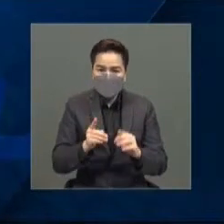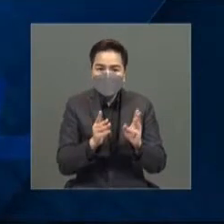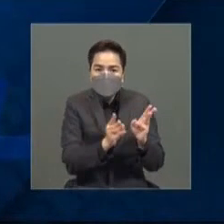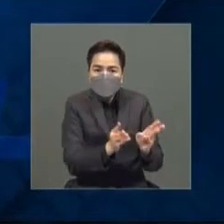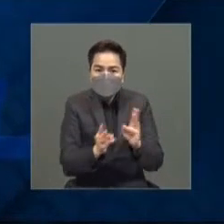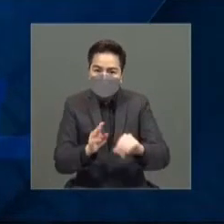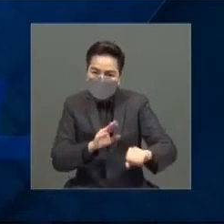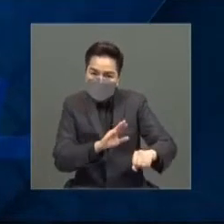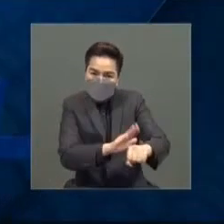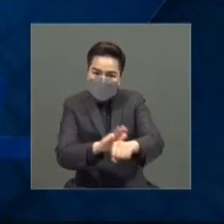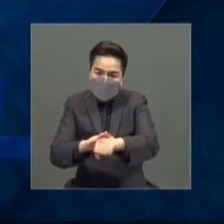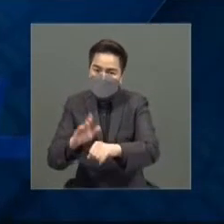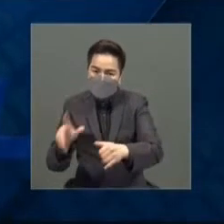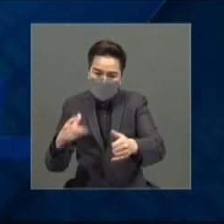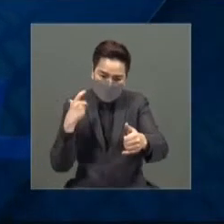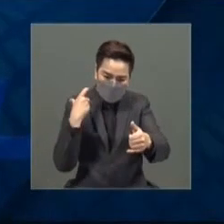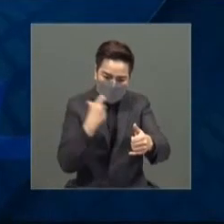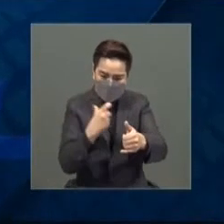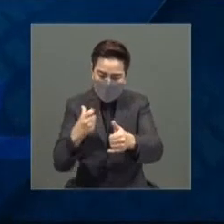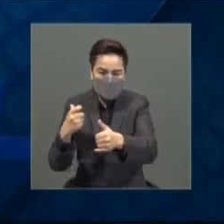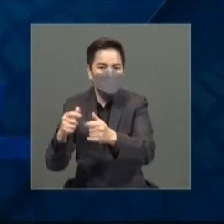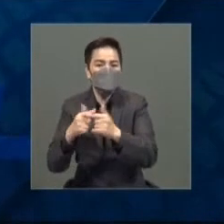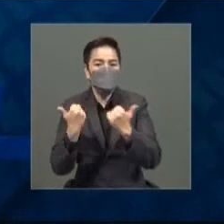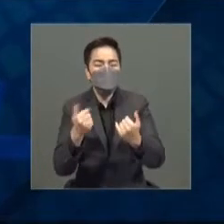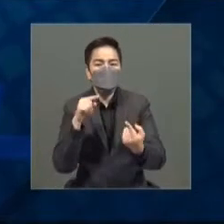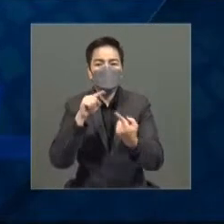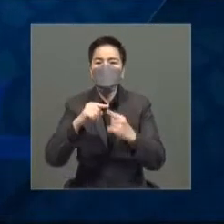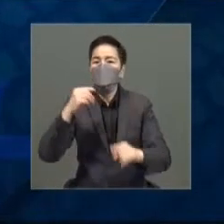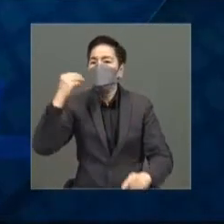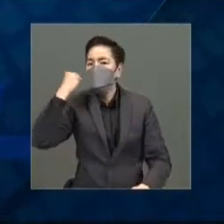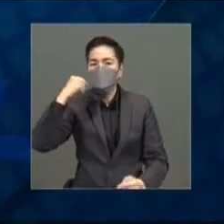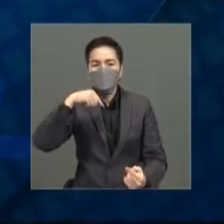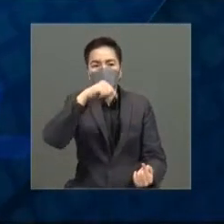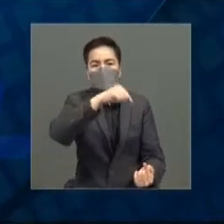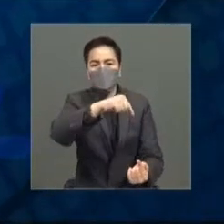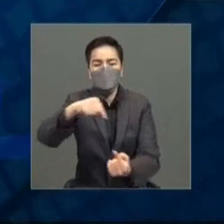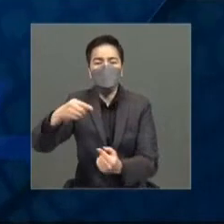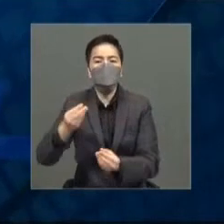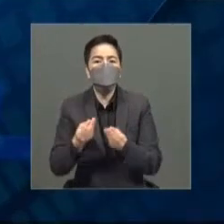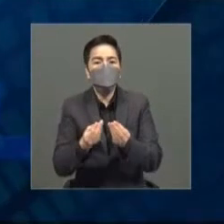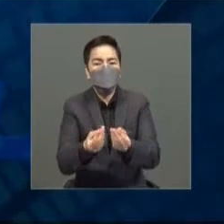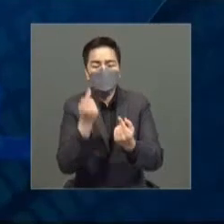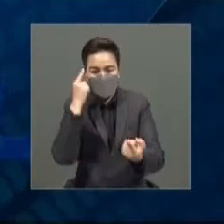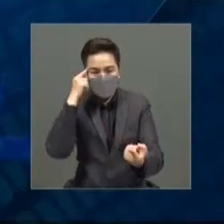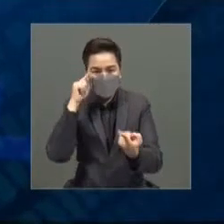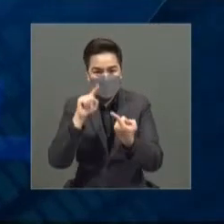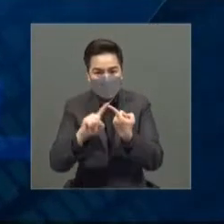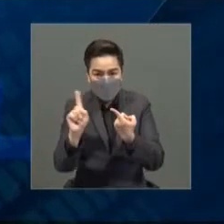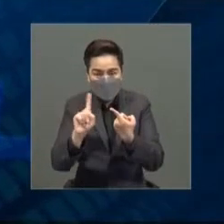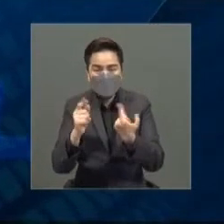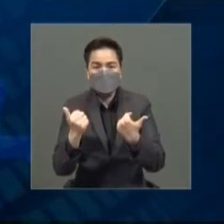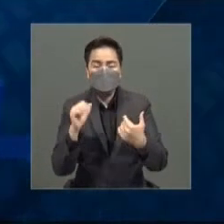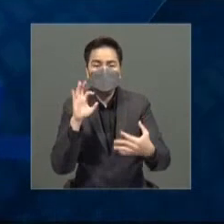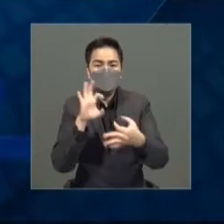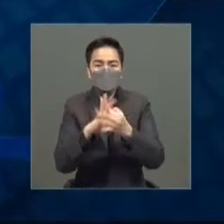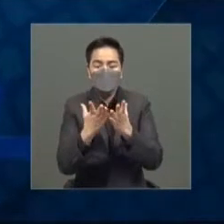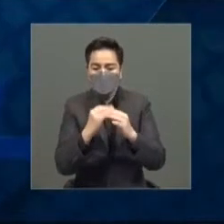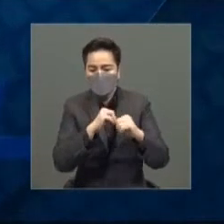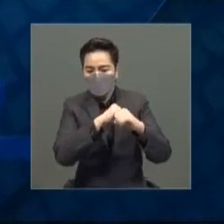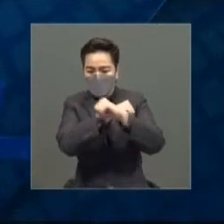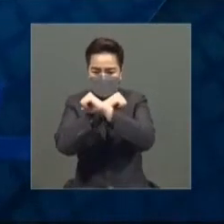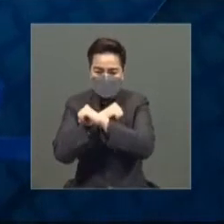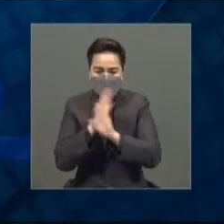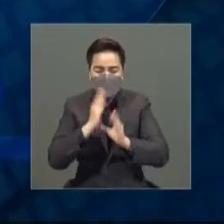มาตรการเน้นย้ำกำกับการฉีดวัคซีนทุกจุดฉีดนะคะให้เน้นย้ำไปในการปกป้